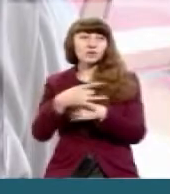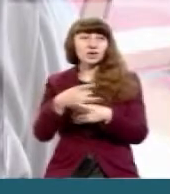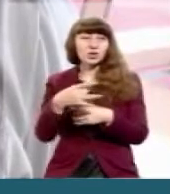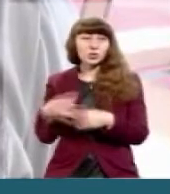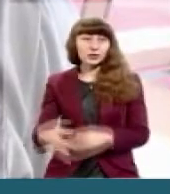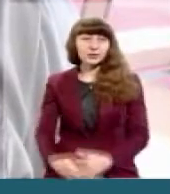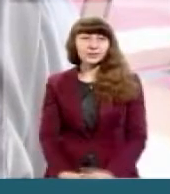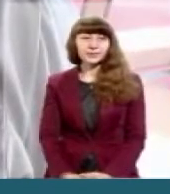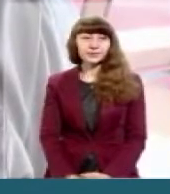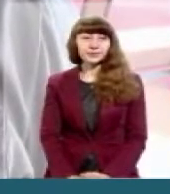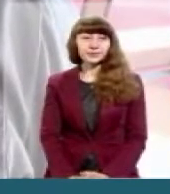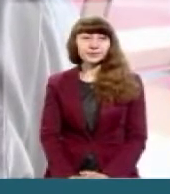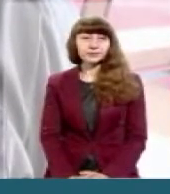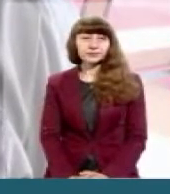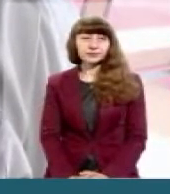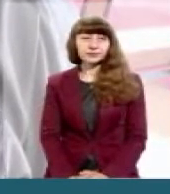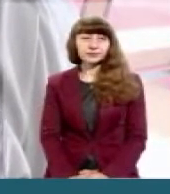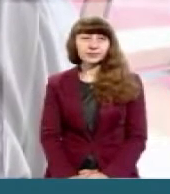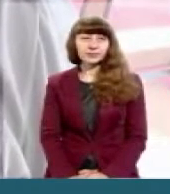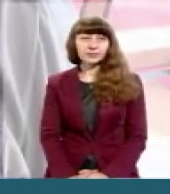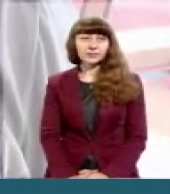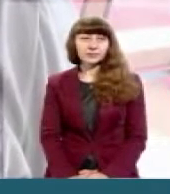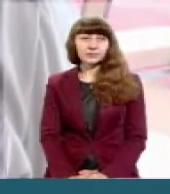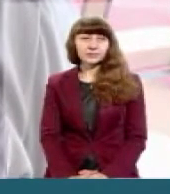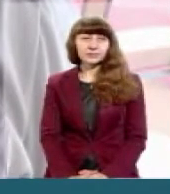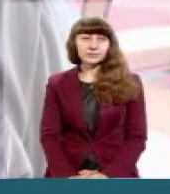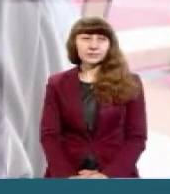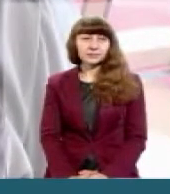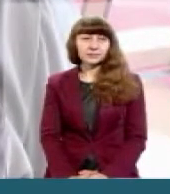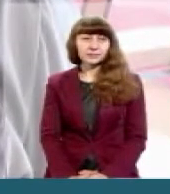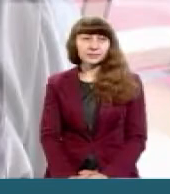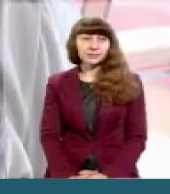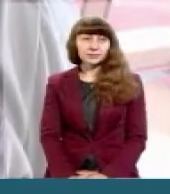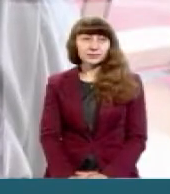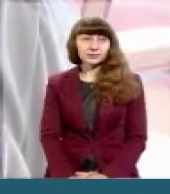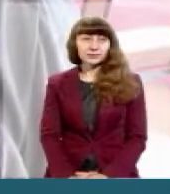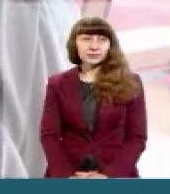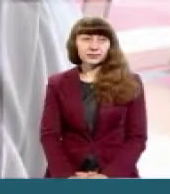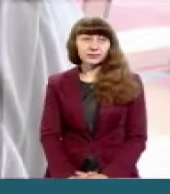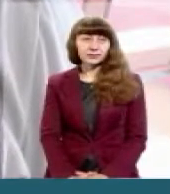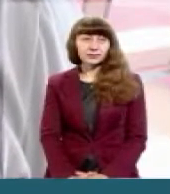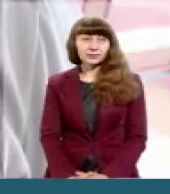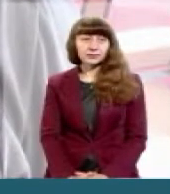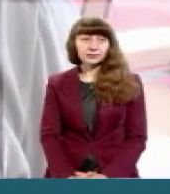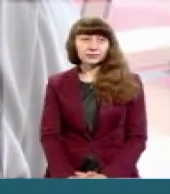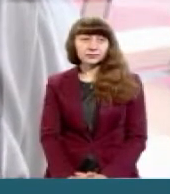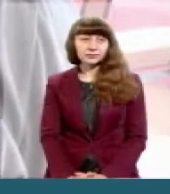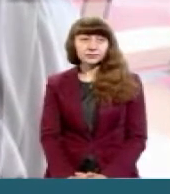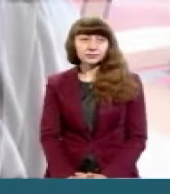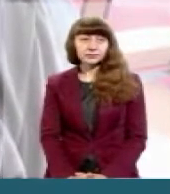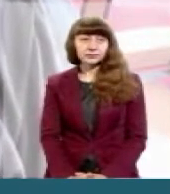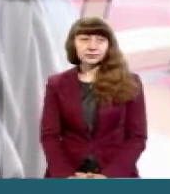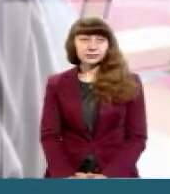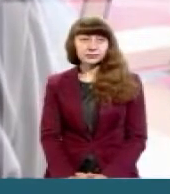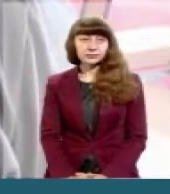жатыр. В связи вот с этим изменением, это преследовалась цель для